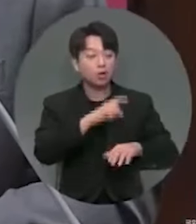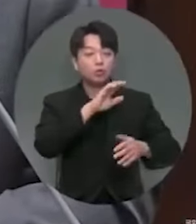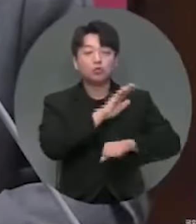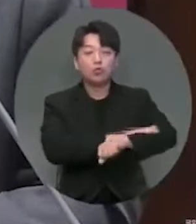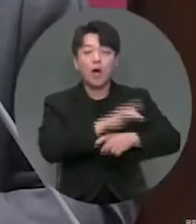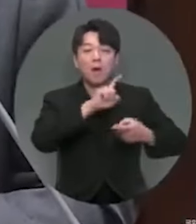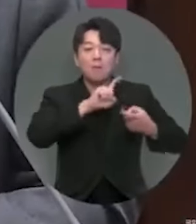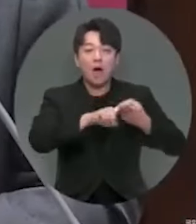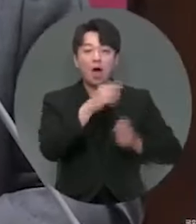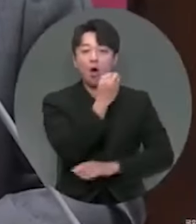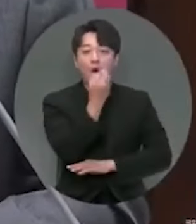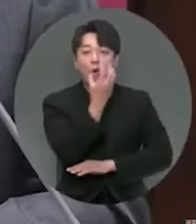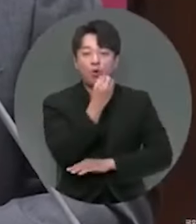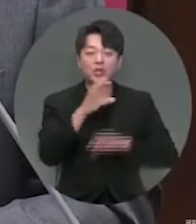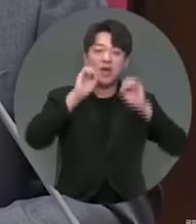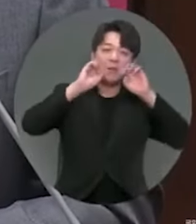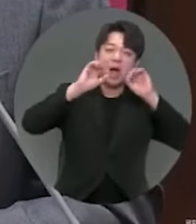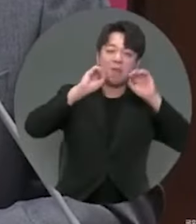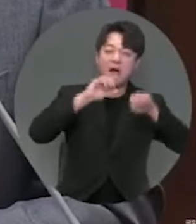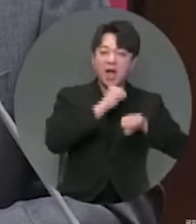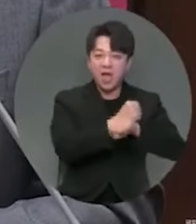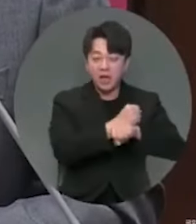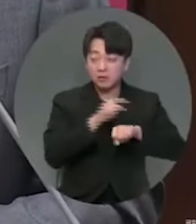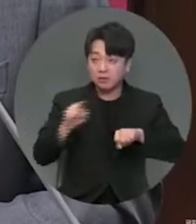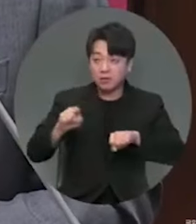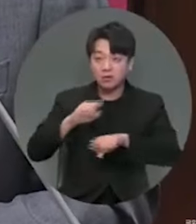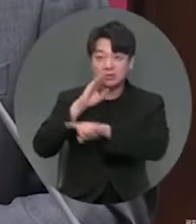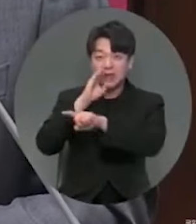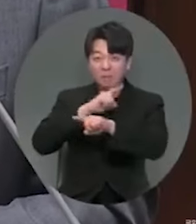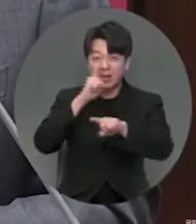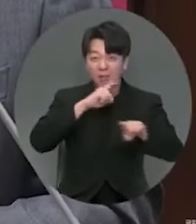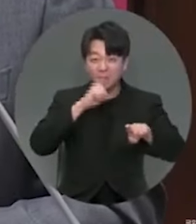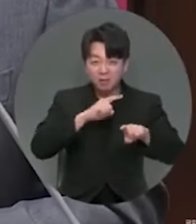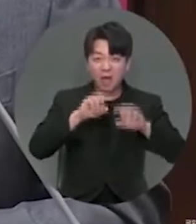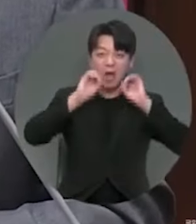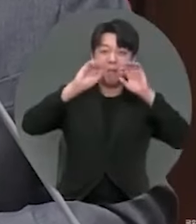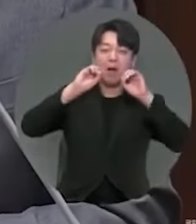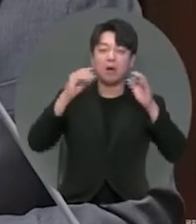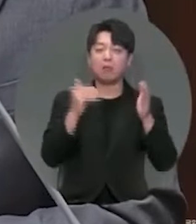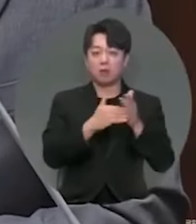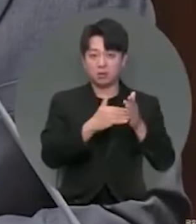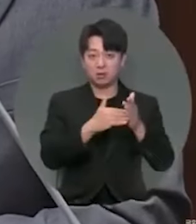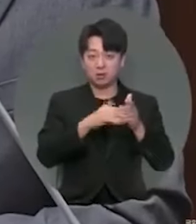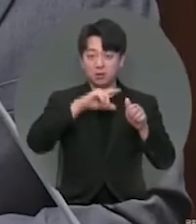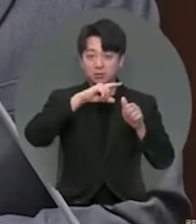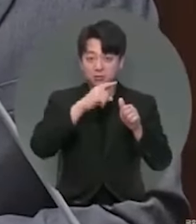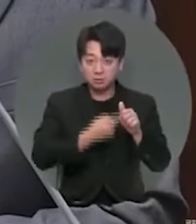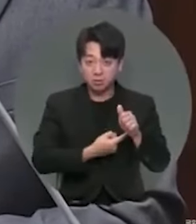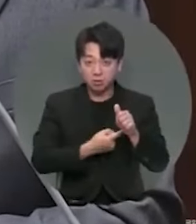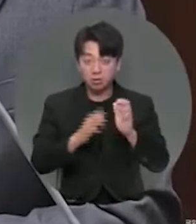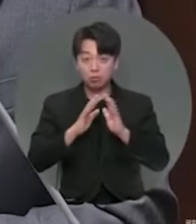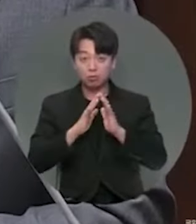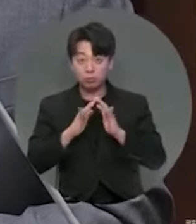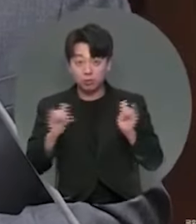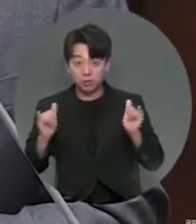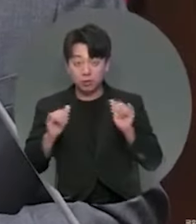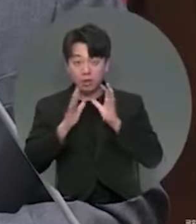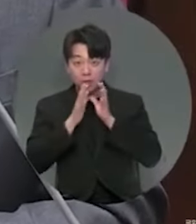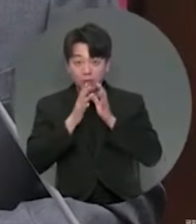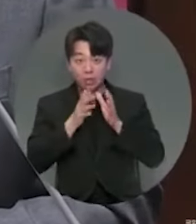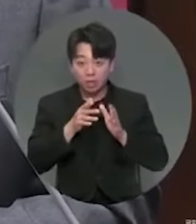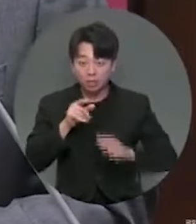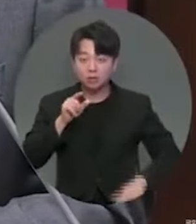확대 재생산해서 낙인을 찍어댔습니다. 이렇게 인민재판을 통해서 심리적으로